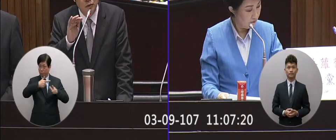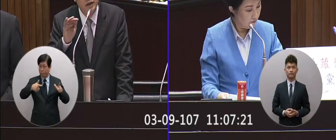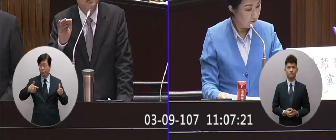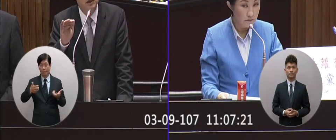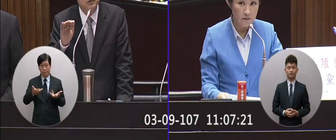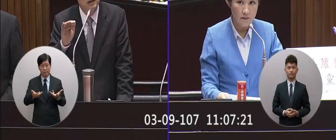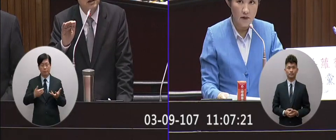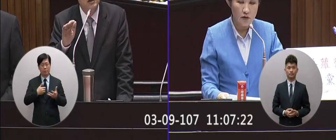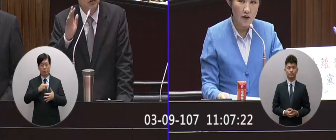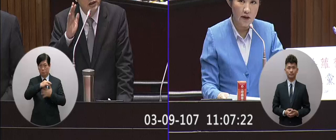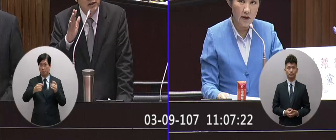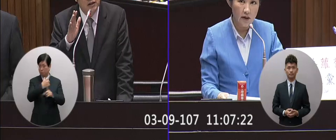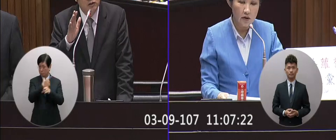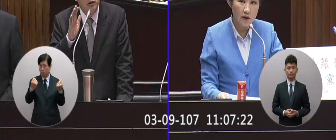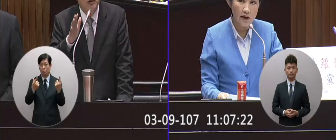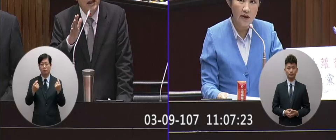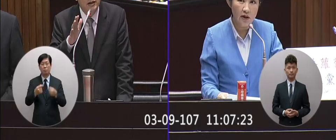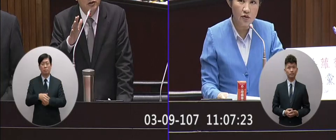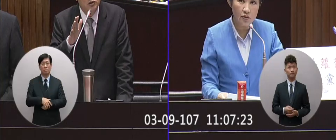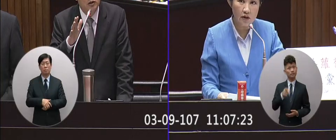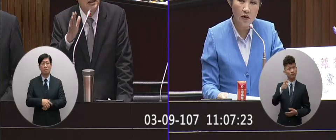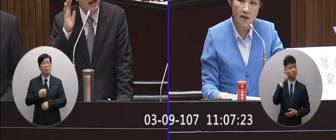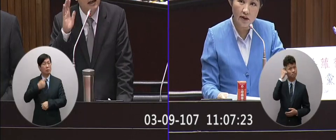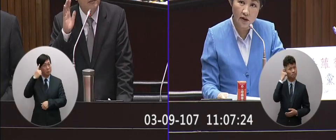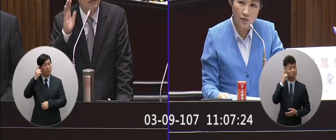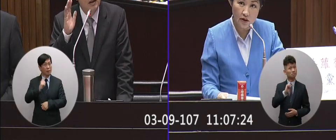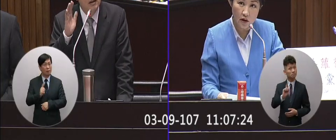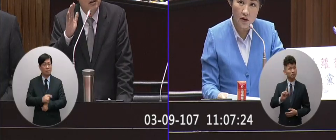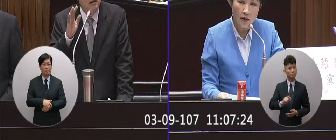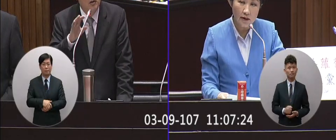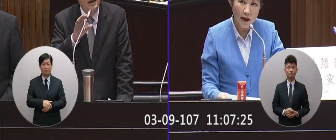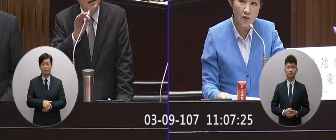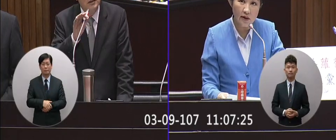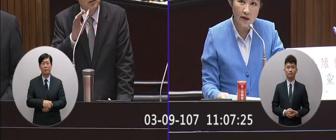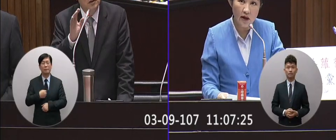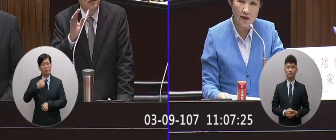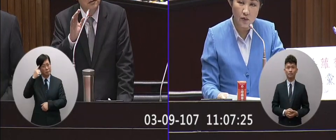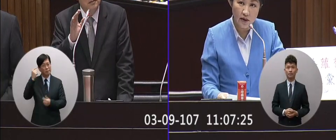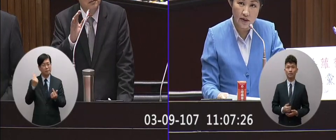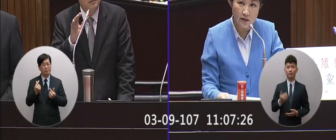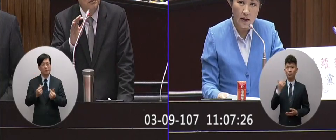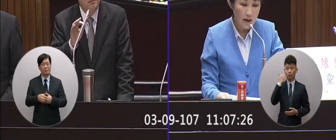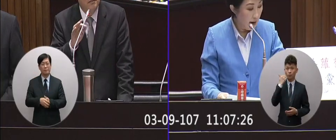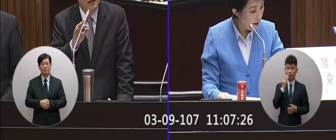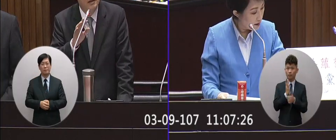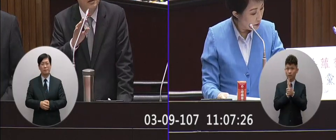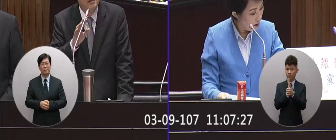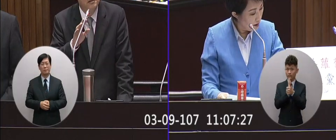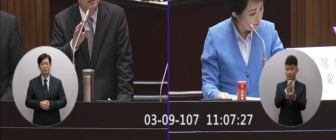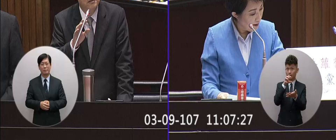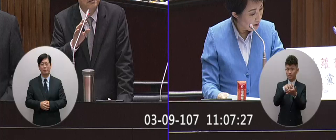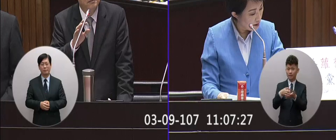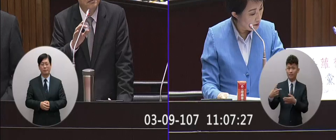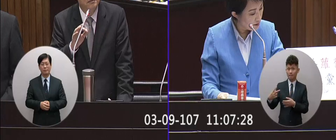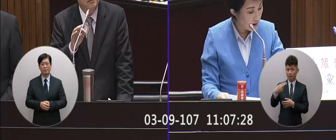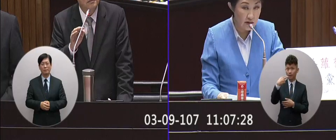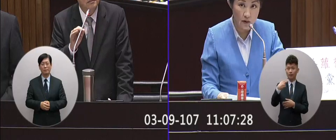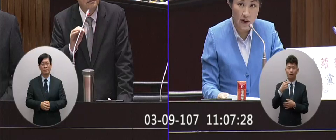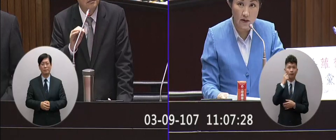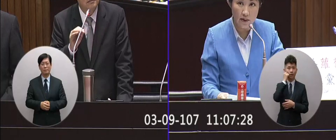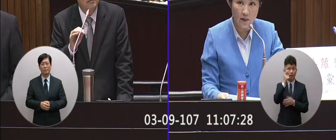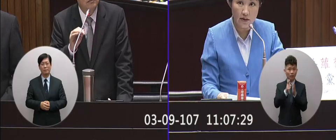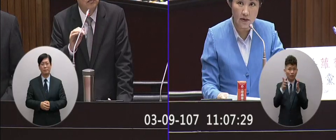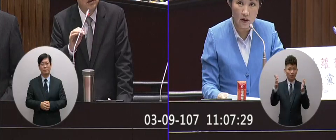且是同一个标准。 所以你的意思是说，像艺术工他如果停掉领队证啊，少掉半年，少